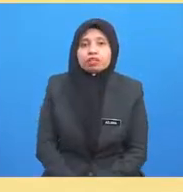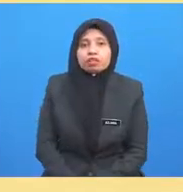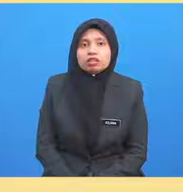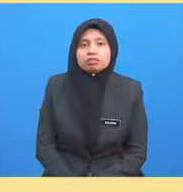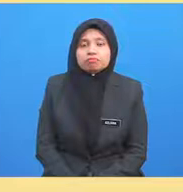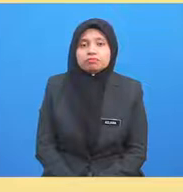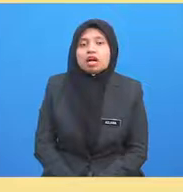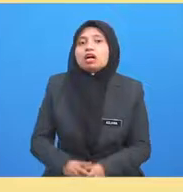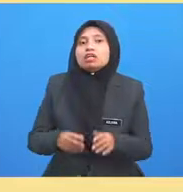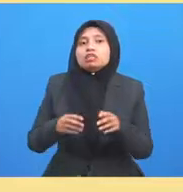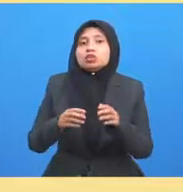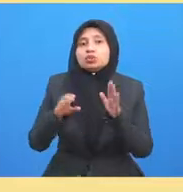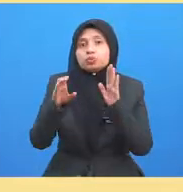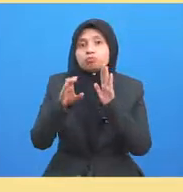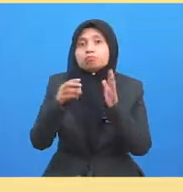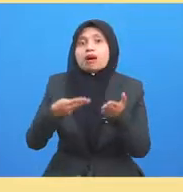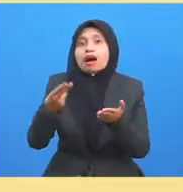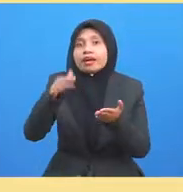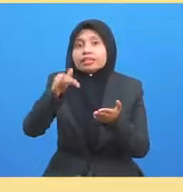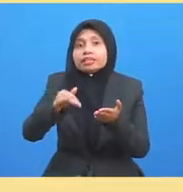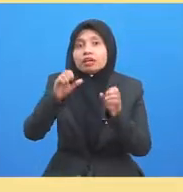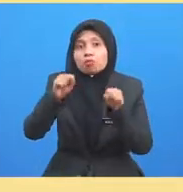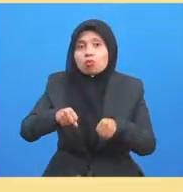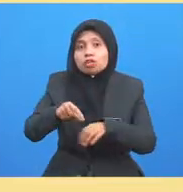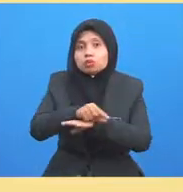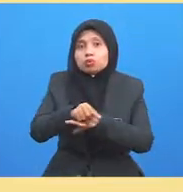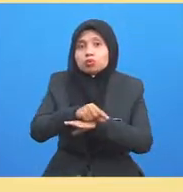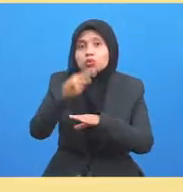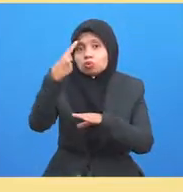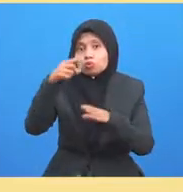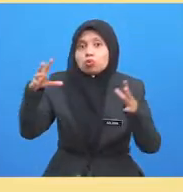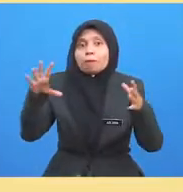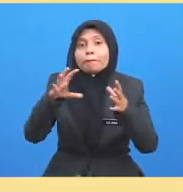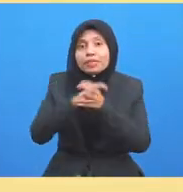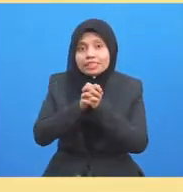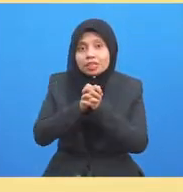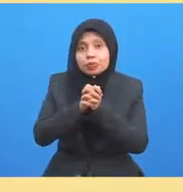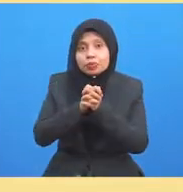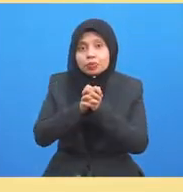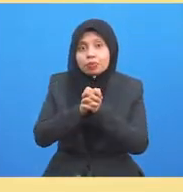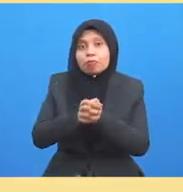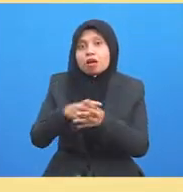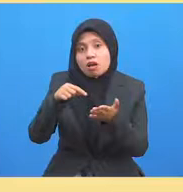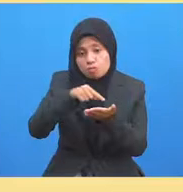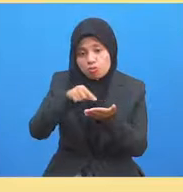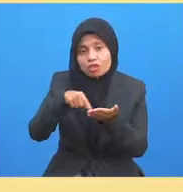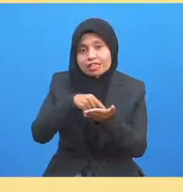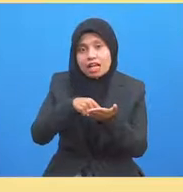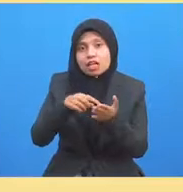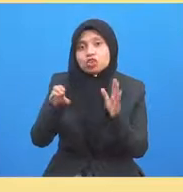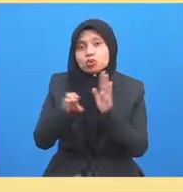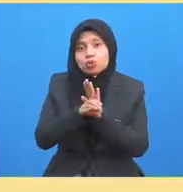Berikut merupakan beberapa bahan yang boleh digunakan untuk mencantum bahan model olokan yang